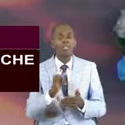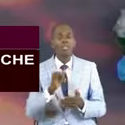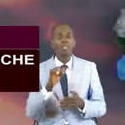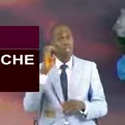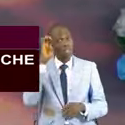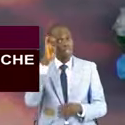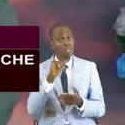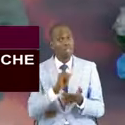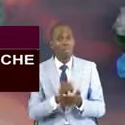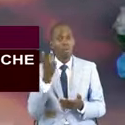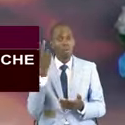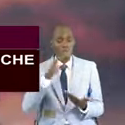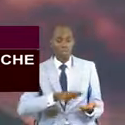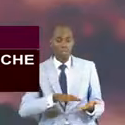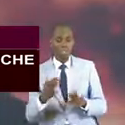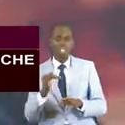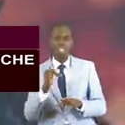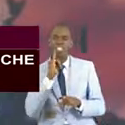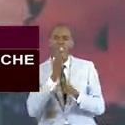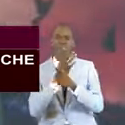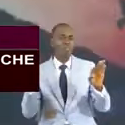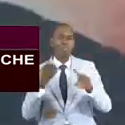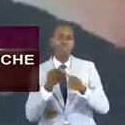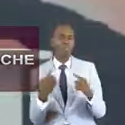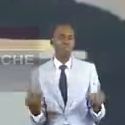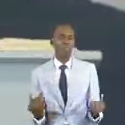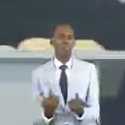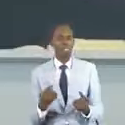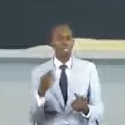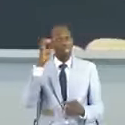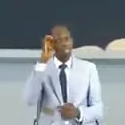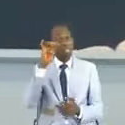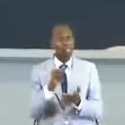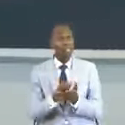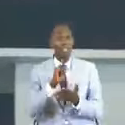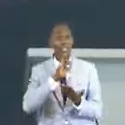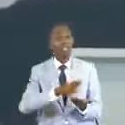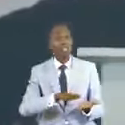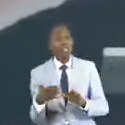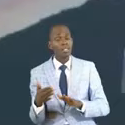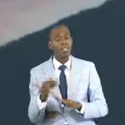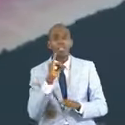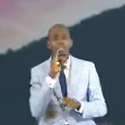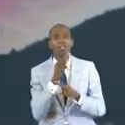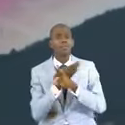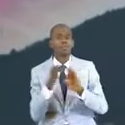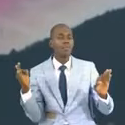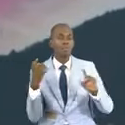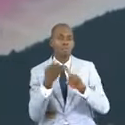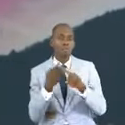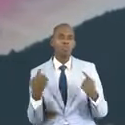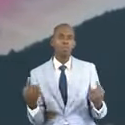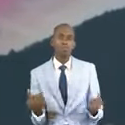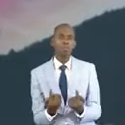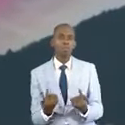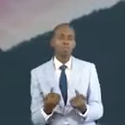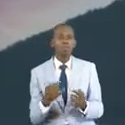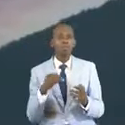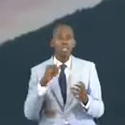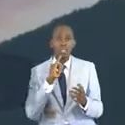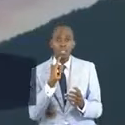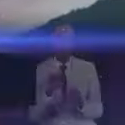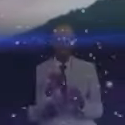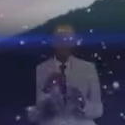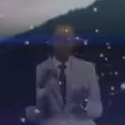ezi omume pụọ na mmehie. Onye nwụrụ anwụ agụwo ya na onye ezi omume pụọ na mmehie, ọ na-ekwu na ihe nke ime